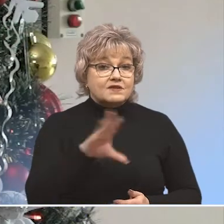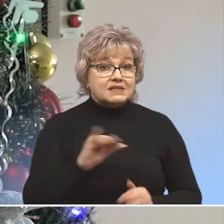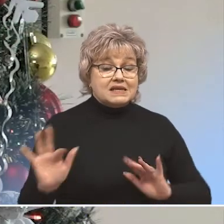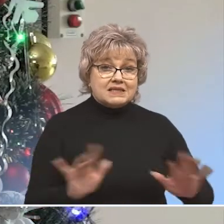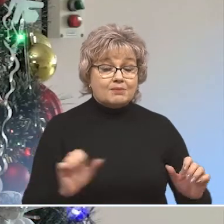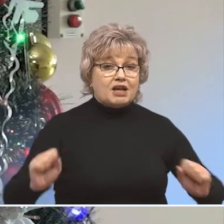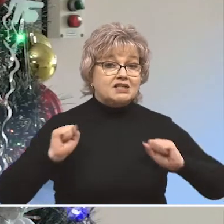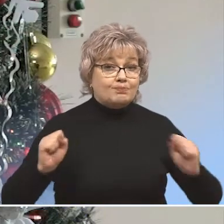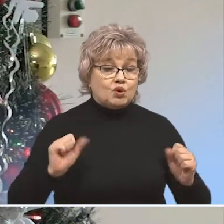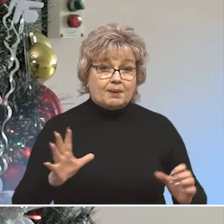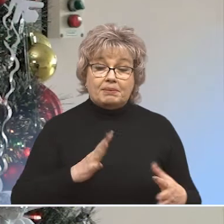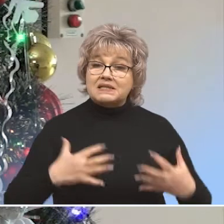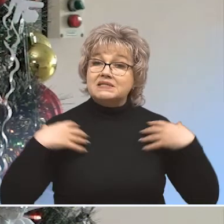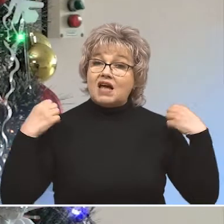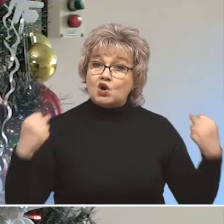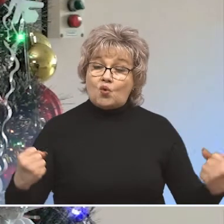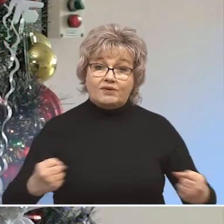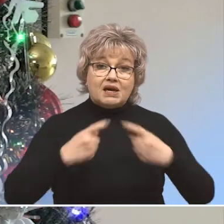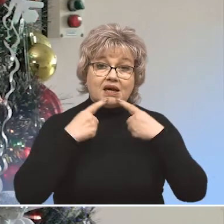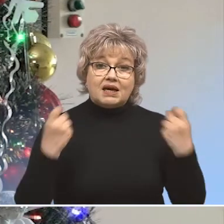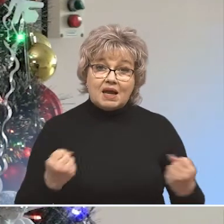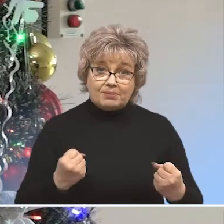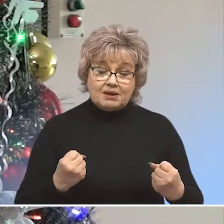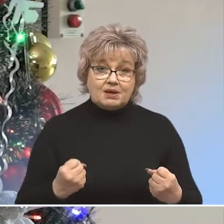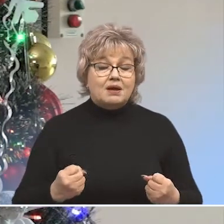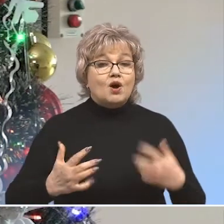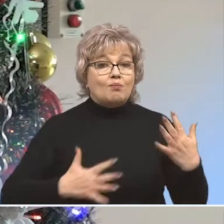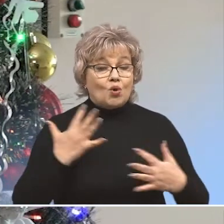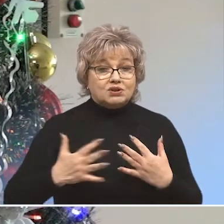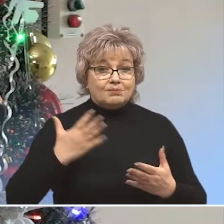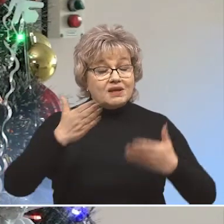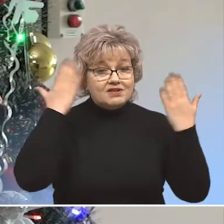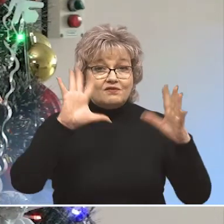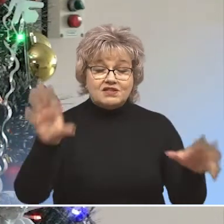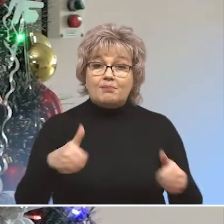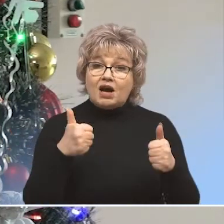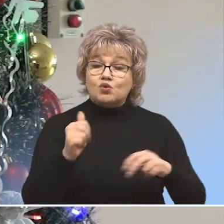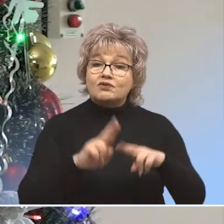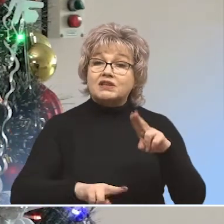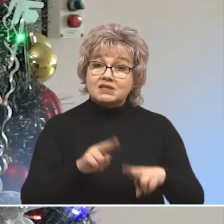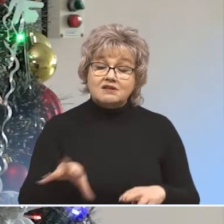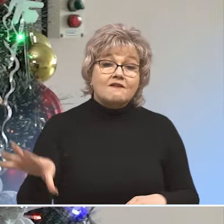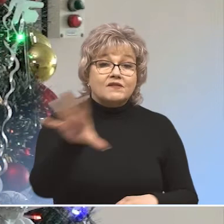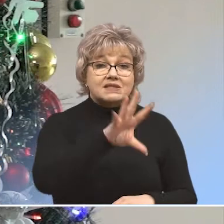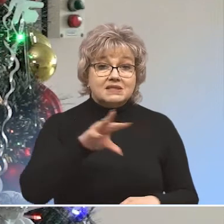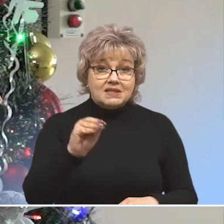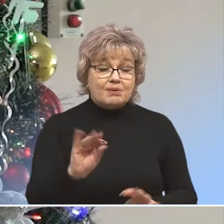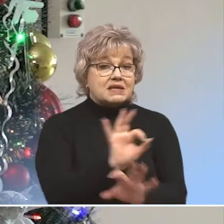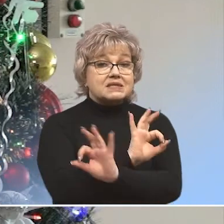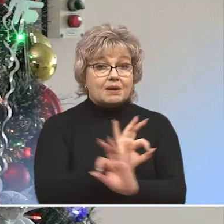все занимались спортом, были здоровыми, крепкими, бодрыми и веселыми. Всем хорошего настроения,